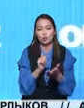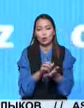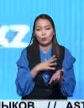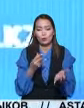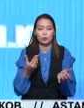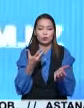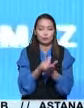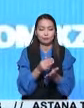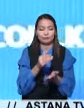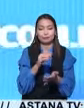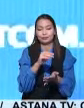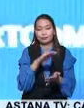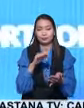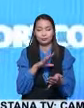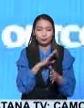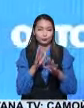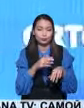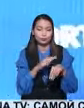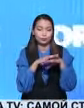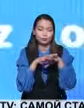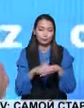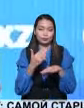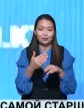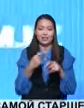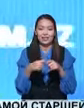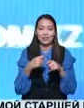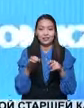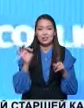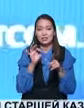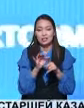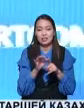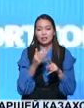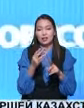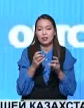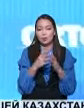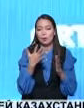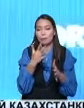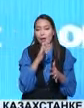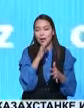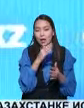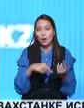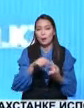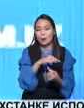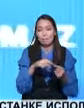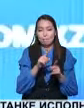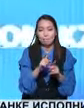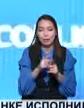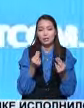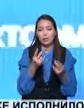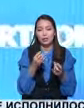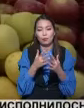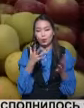сам заемщик. Срок субсидирования составляет на инвестиционные цели не более 5 лет, на пополнение оборотных средств не более